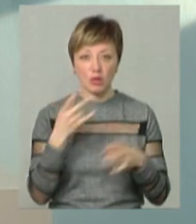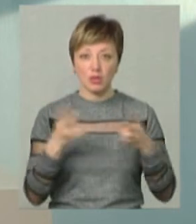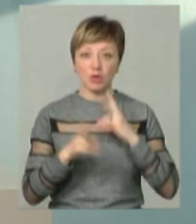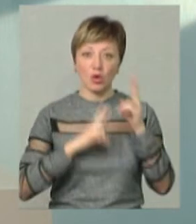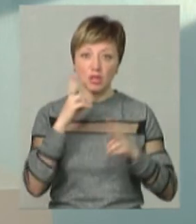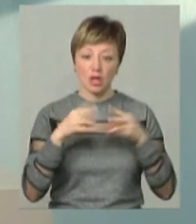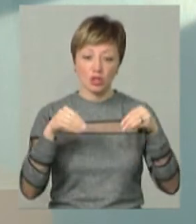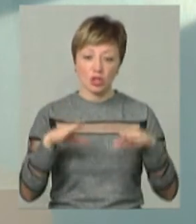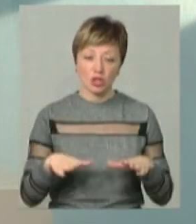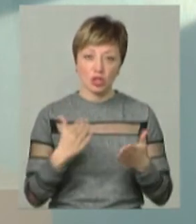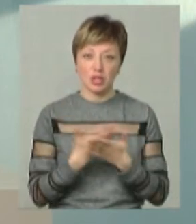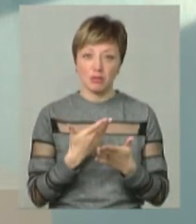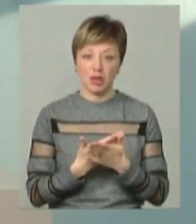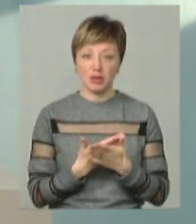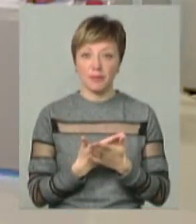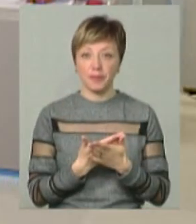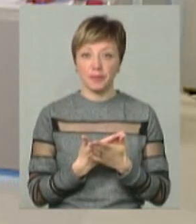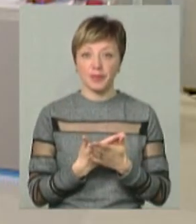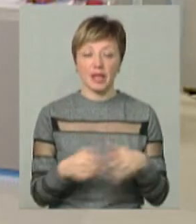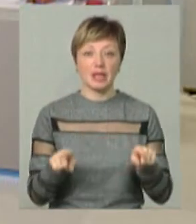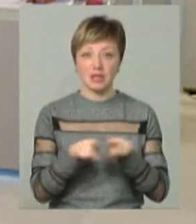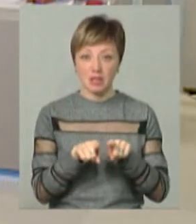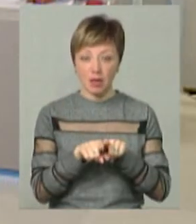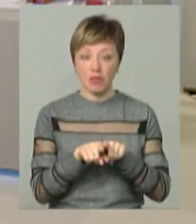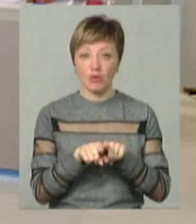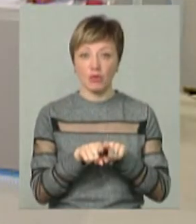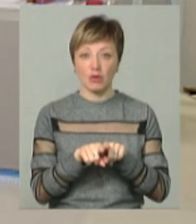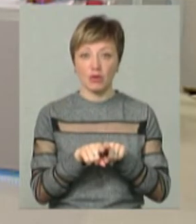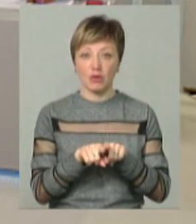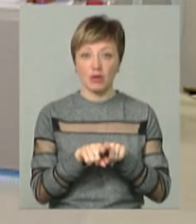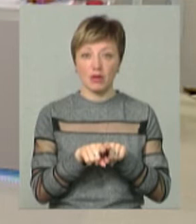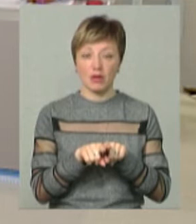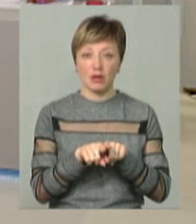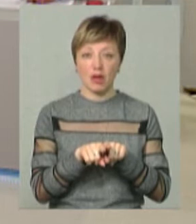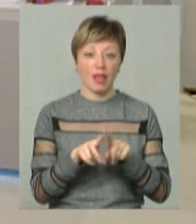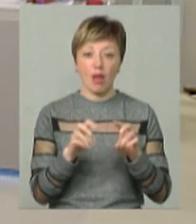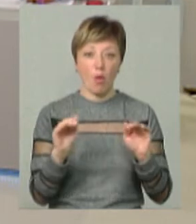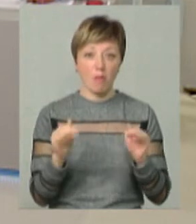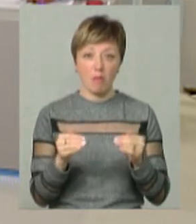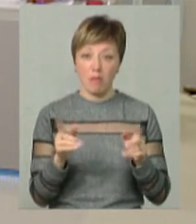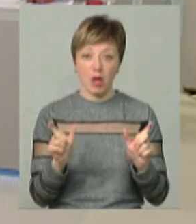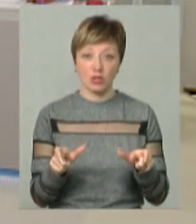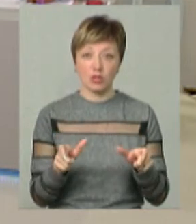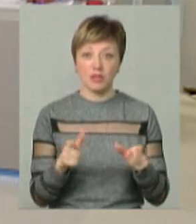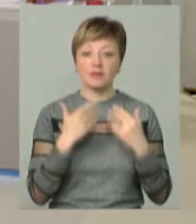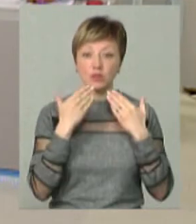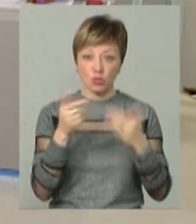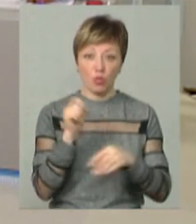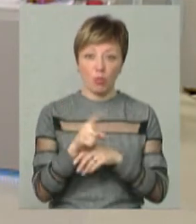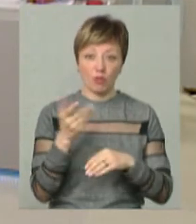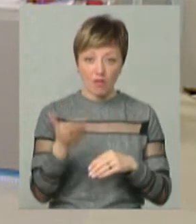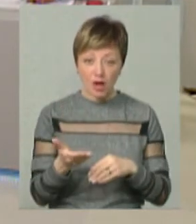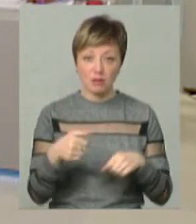оскаржити якусь рішення, дію чи бездіяльність. І так само вони не обмежені в тому, щоб звернутися і до